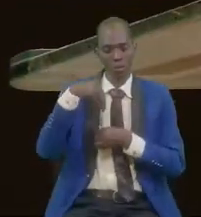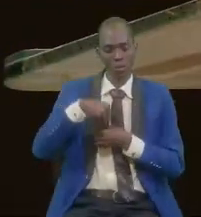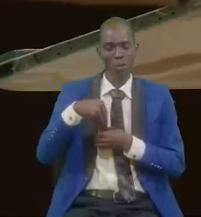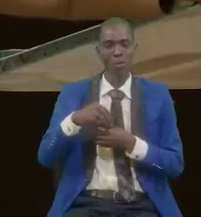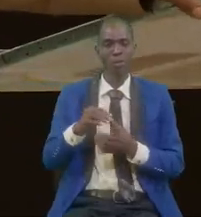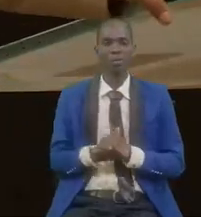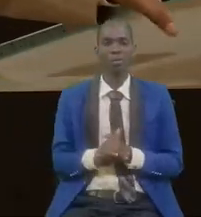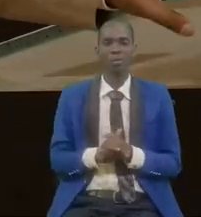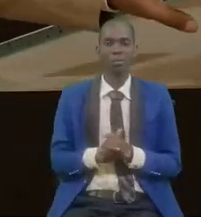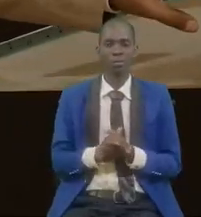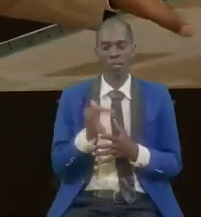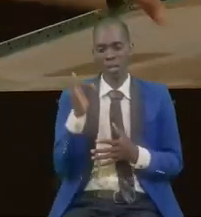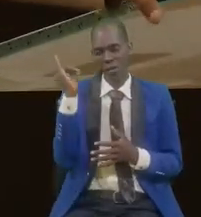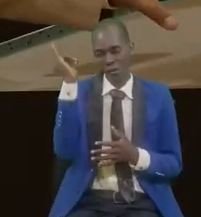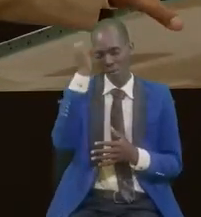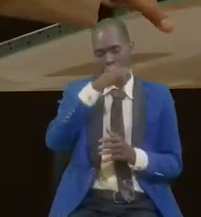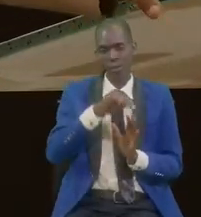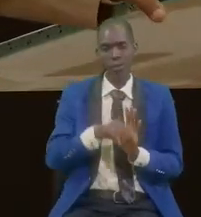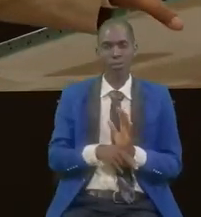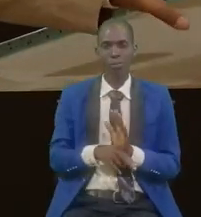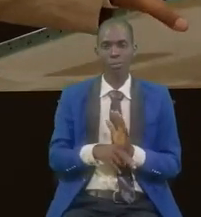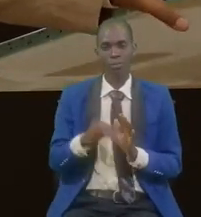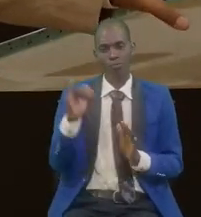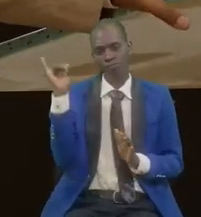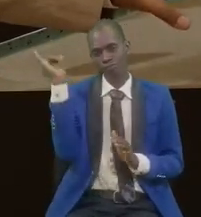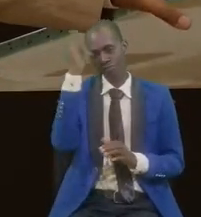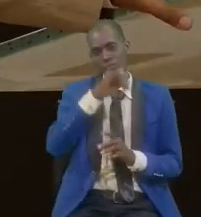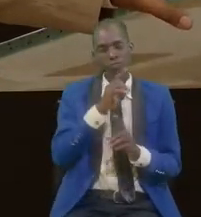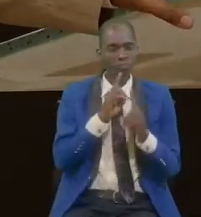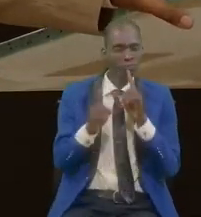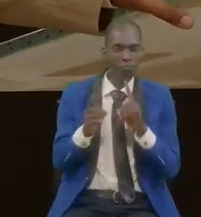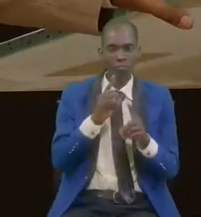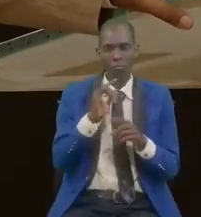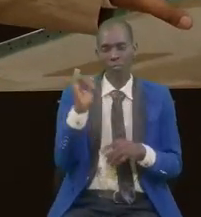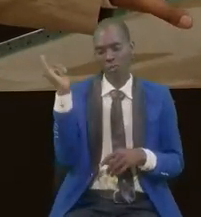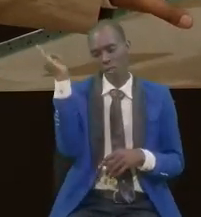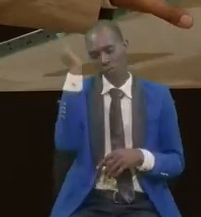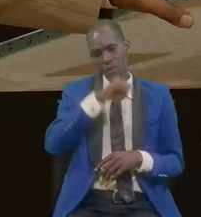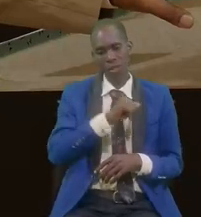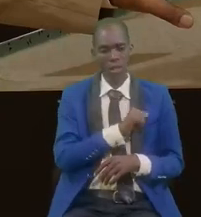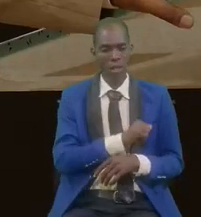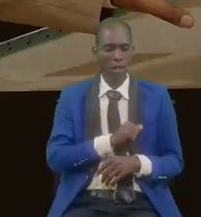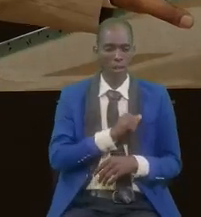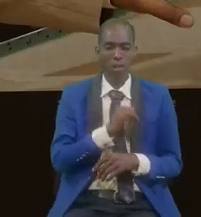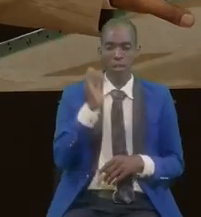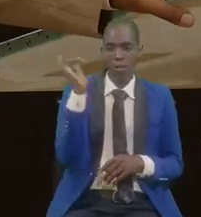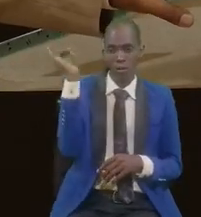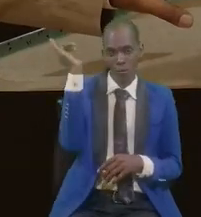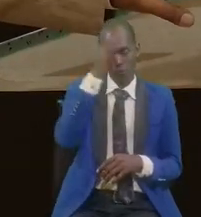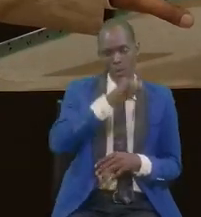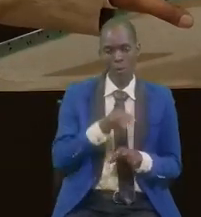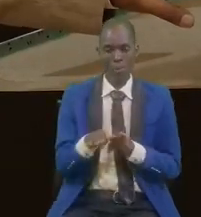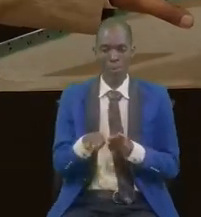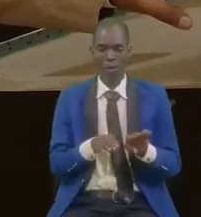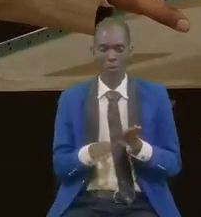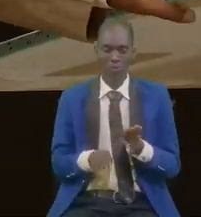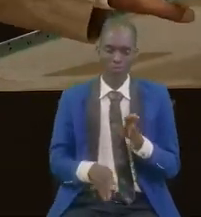vie, la folie, les paroles folles, les attitudes folles, le